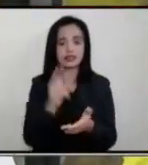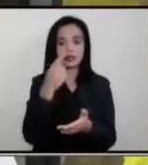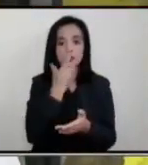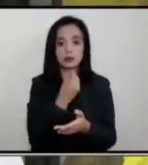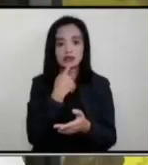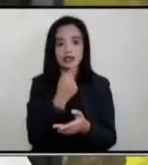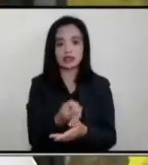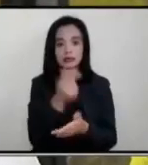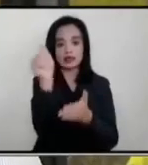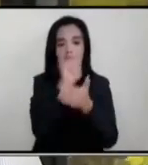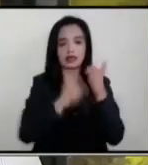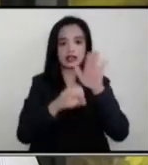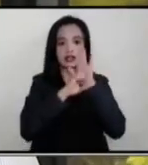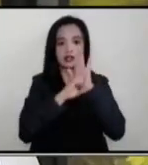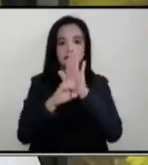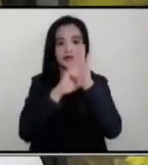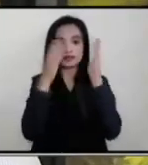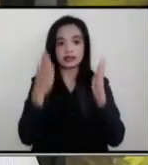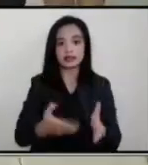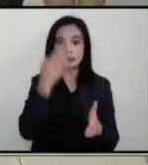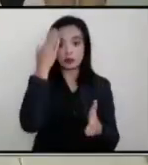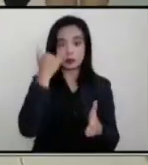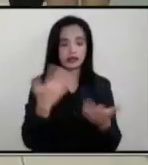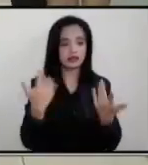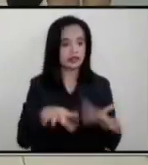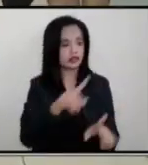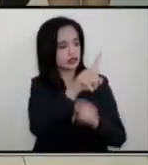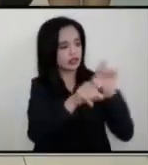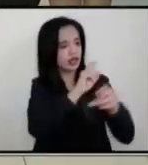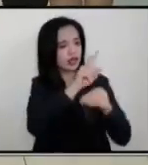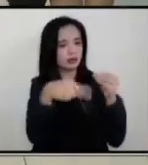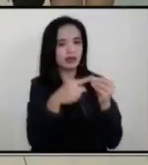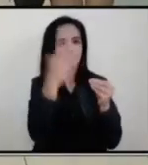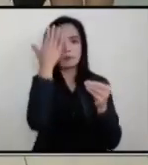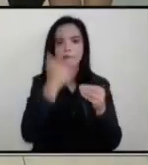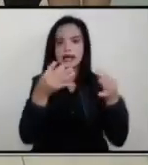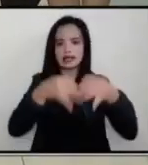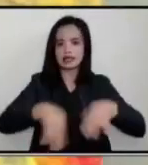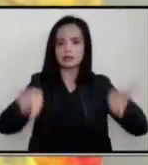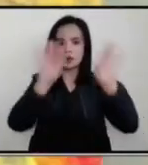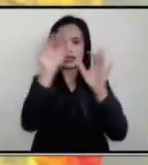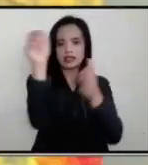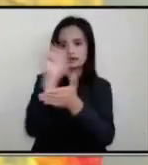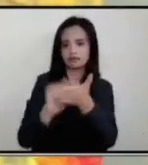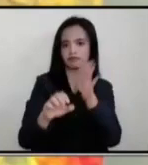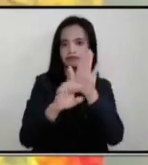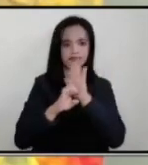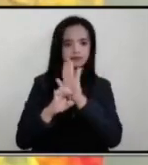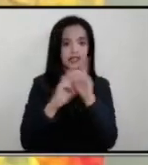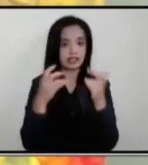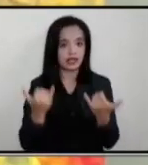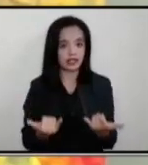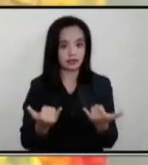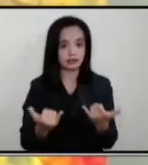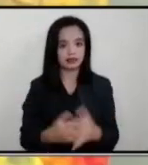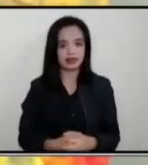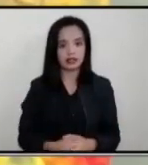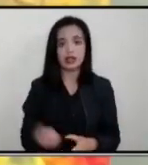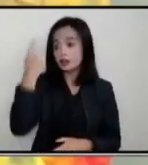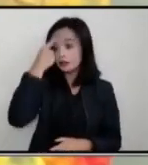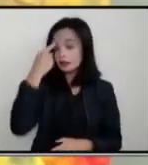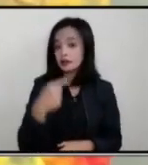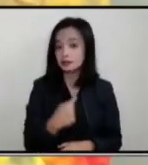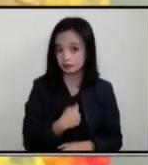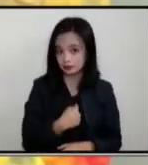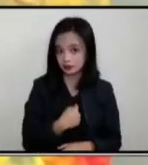Chua matapos matanong patungkol sa importansya ng mga art exhibits sa panahon ngayon. For me, ginagawa natin itong